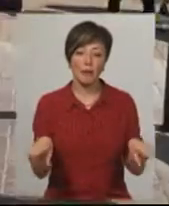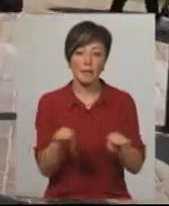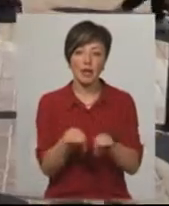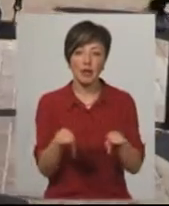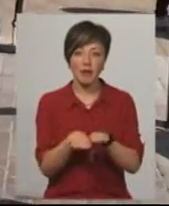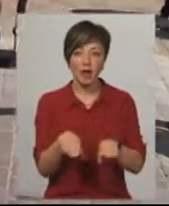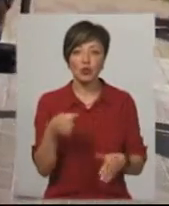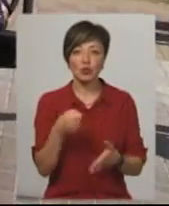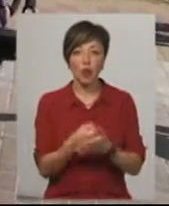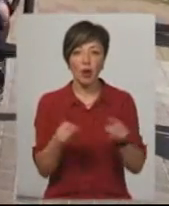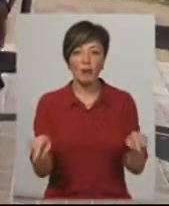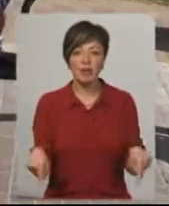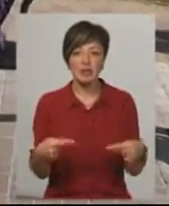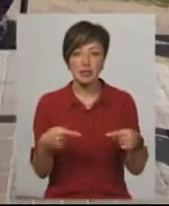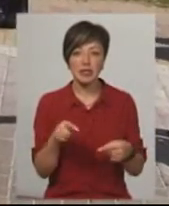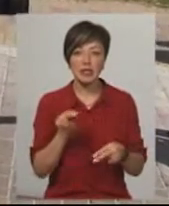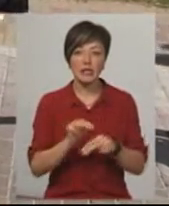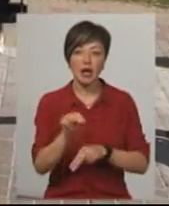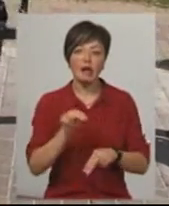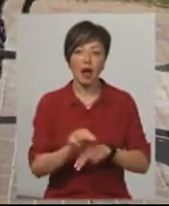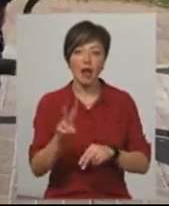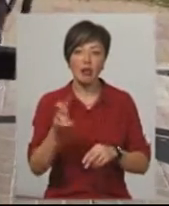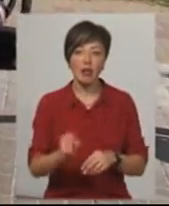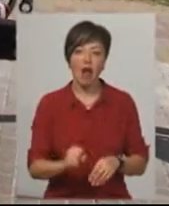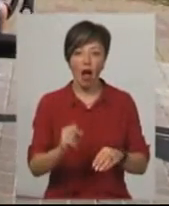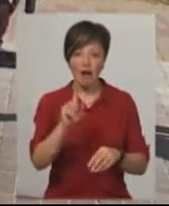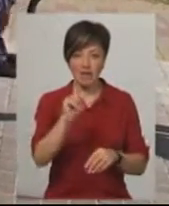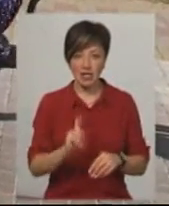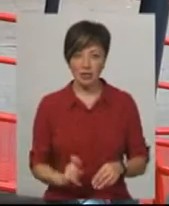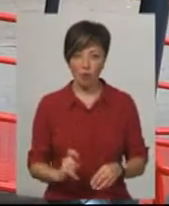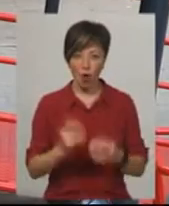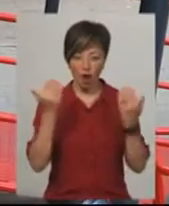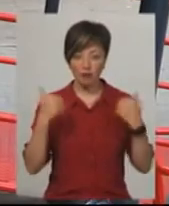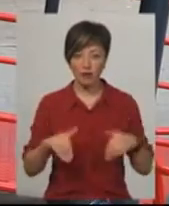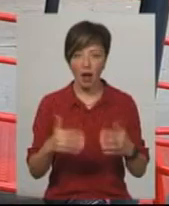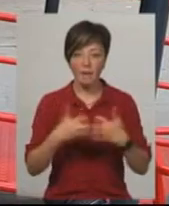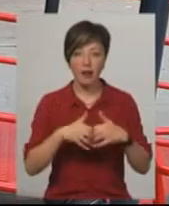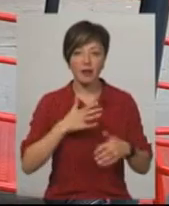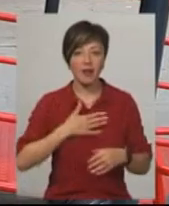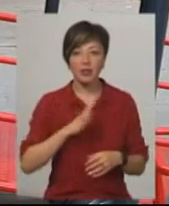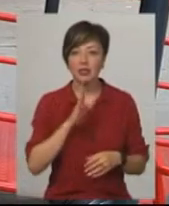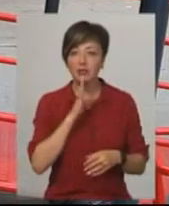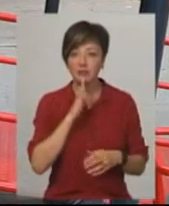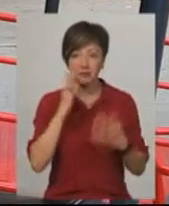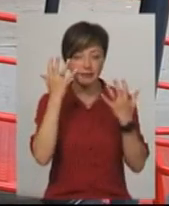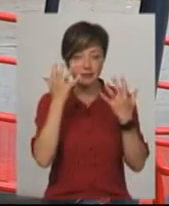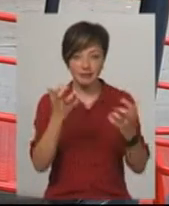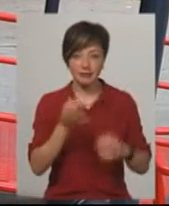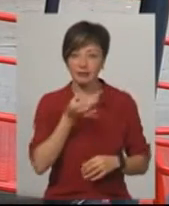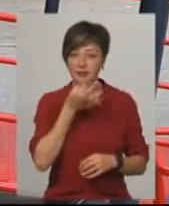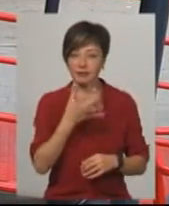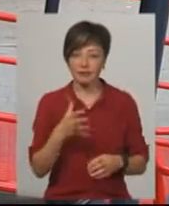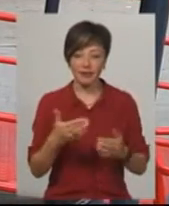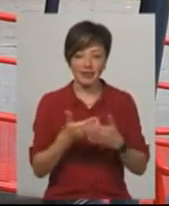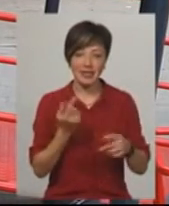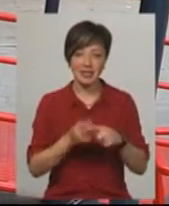до реабілітаційних занять на вестибулярний апарат. Наша дівчинка в захваті взагалі від